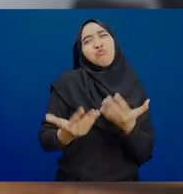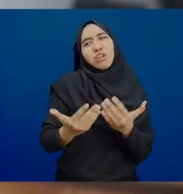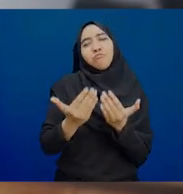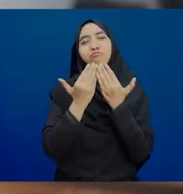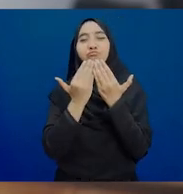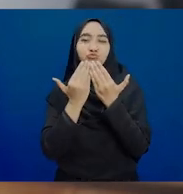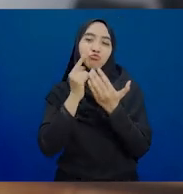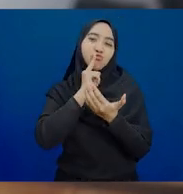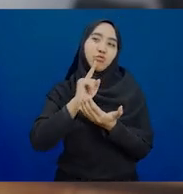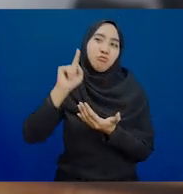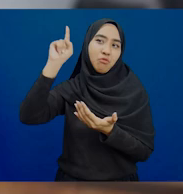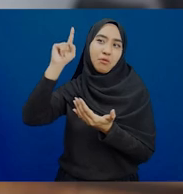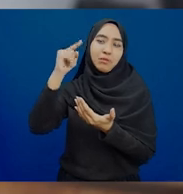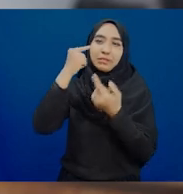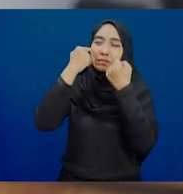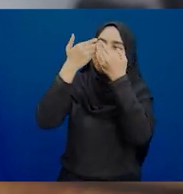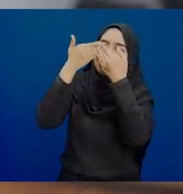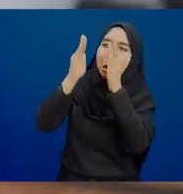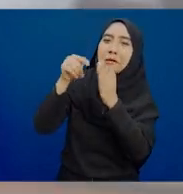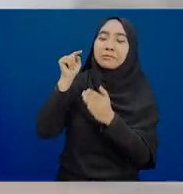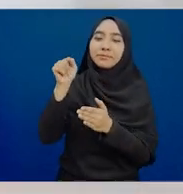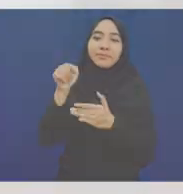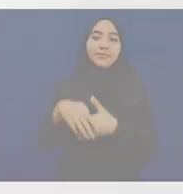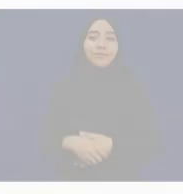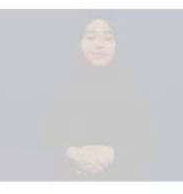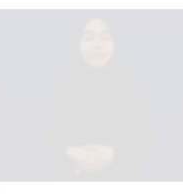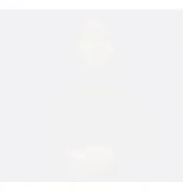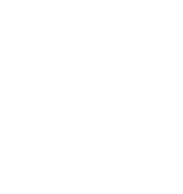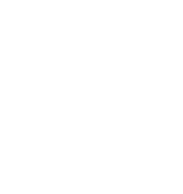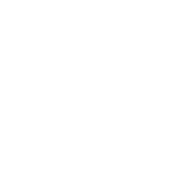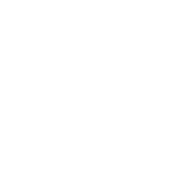mungkin nanti suatu saat ada keajaiban. Amin lah.